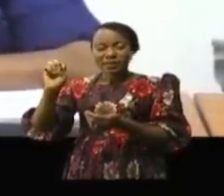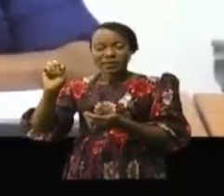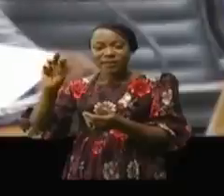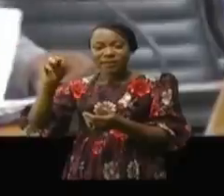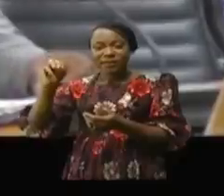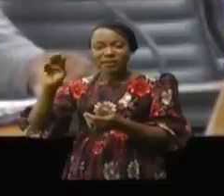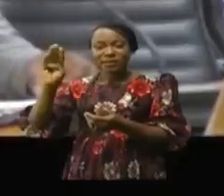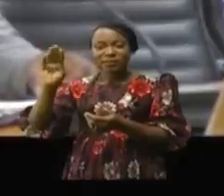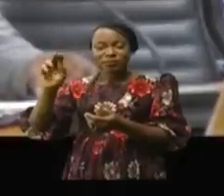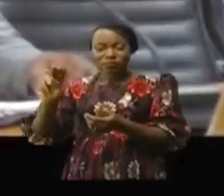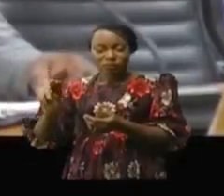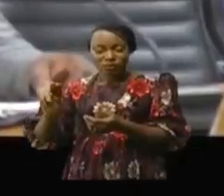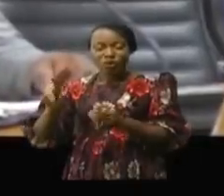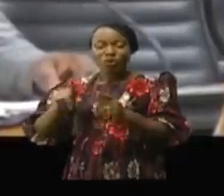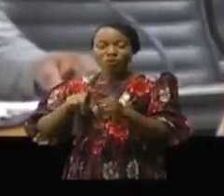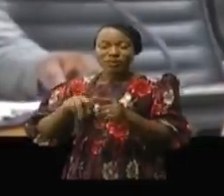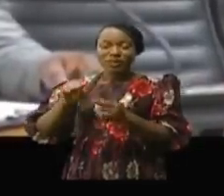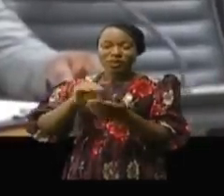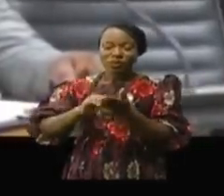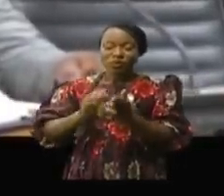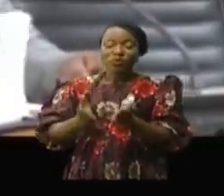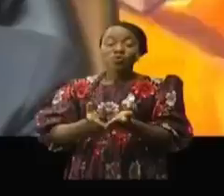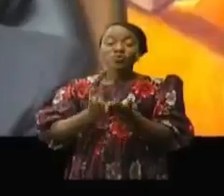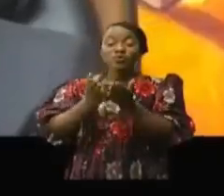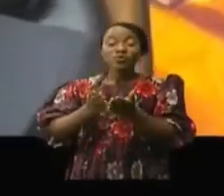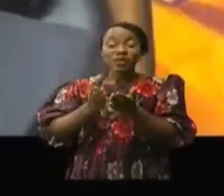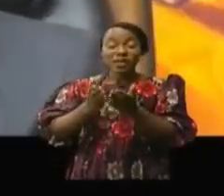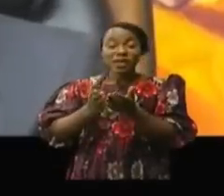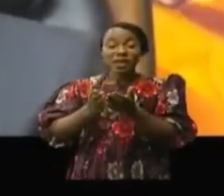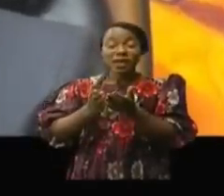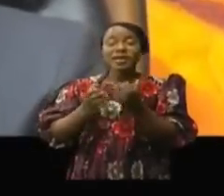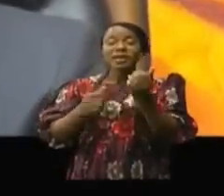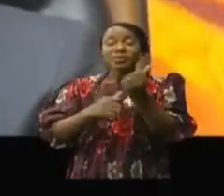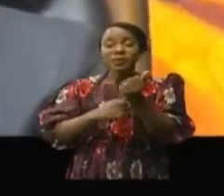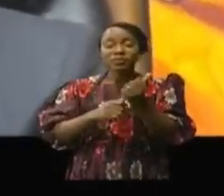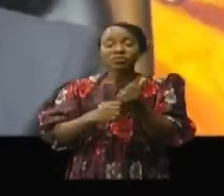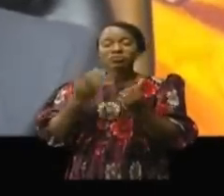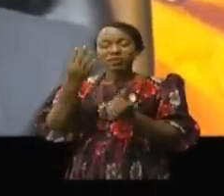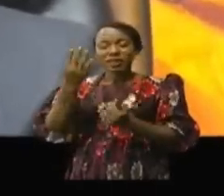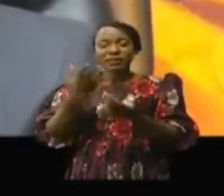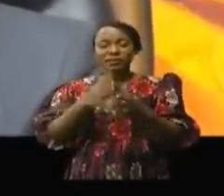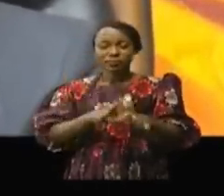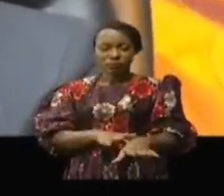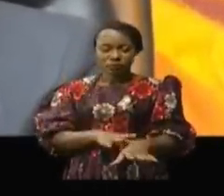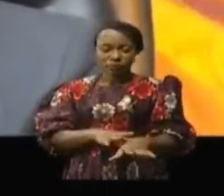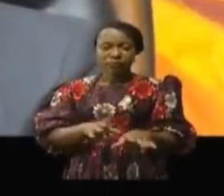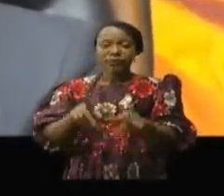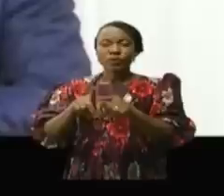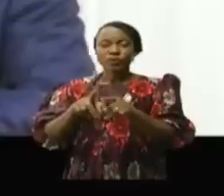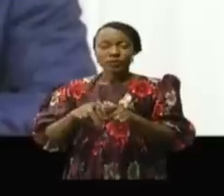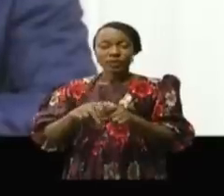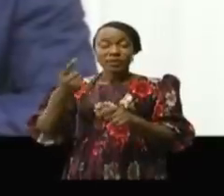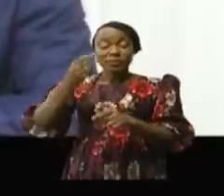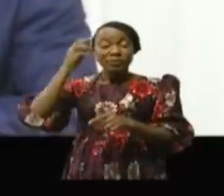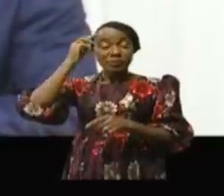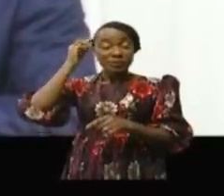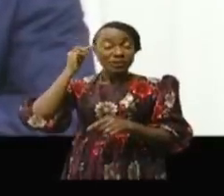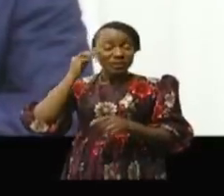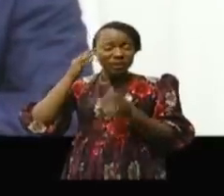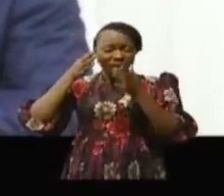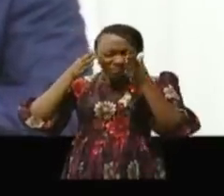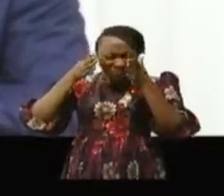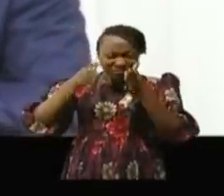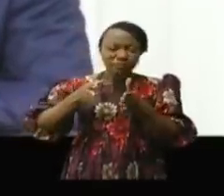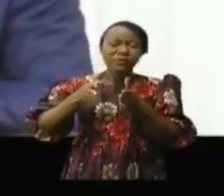2022, Uvira, où il a causé la mort de 4 personnes. Le Premier ministre Jean-Michel Samalukonde Kyenge, qui suit de près la situation, a